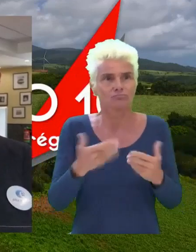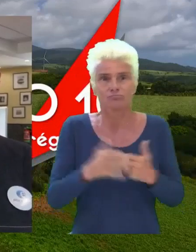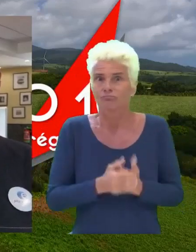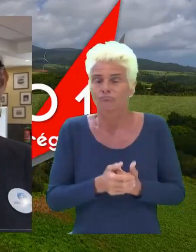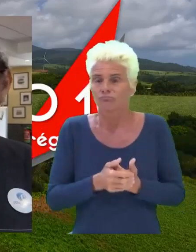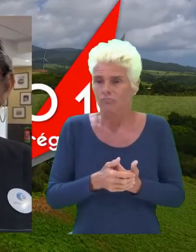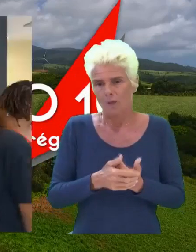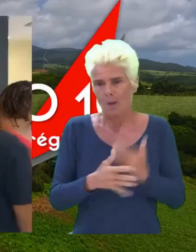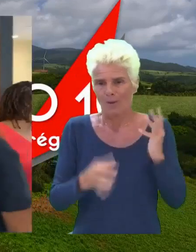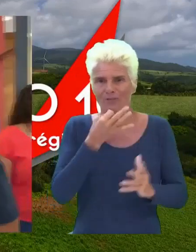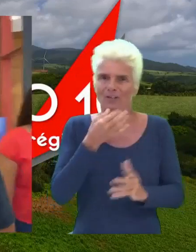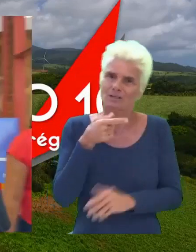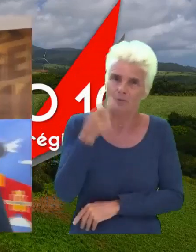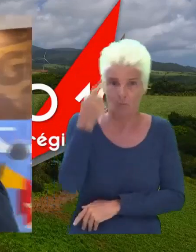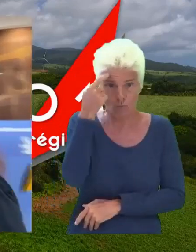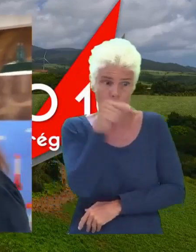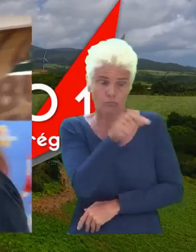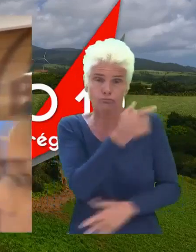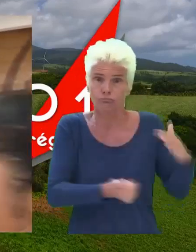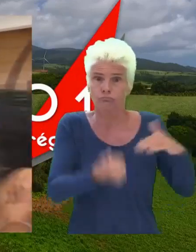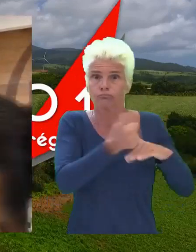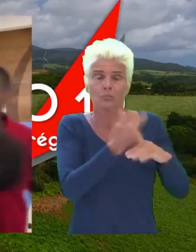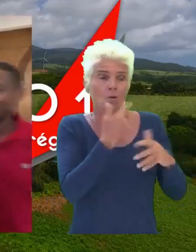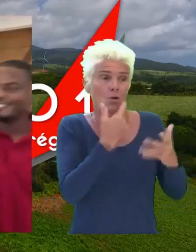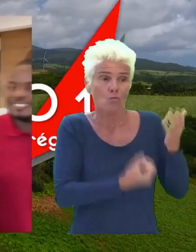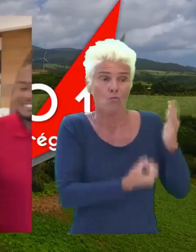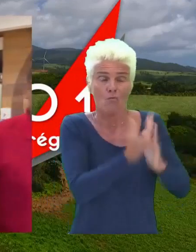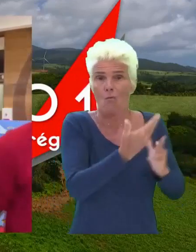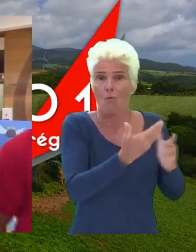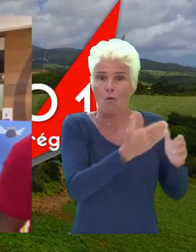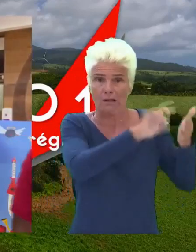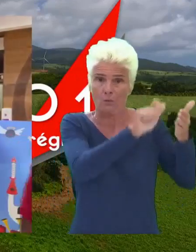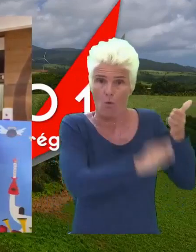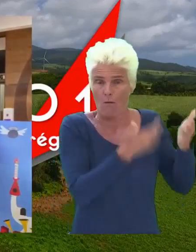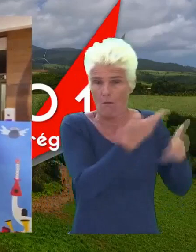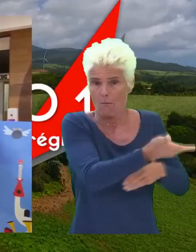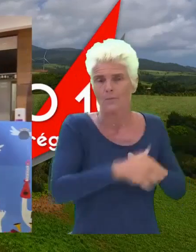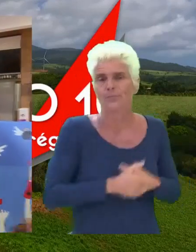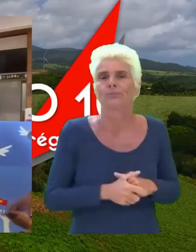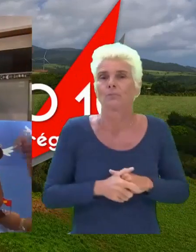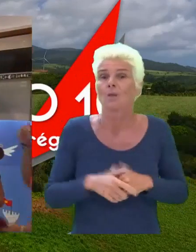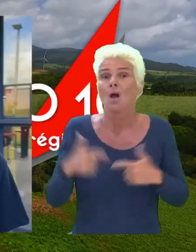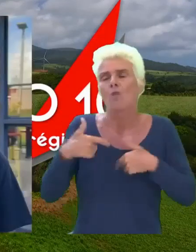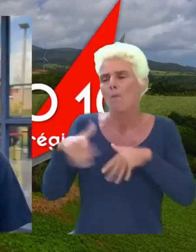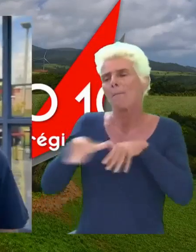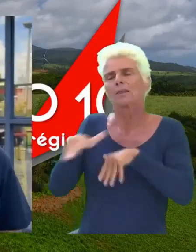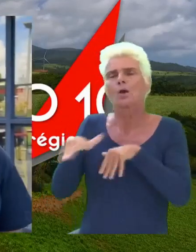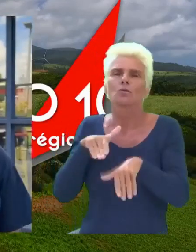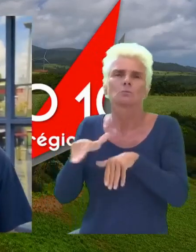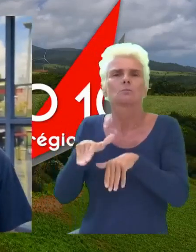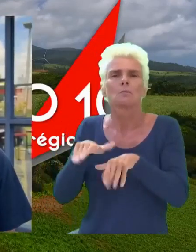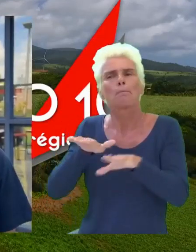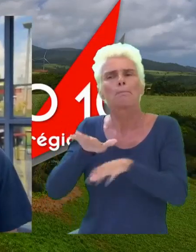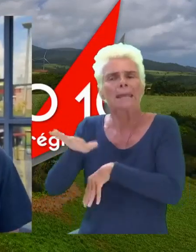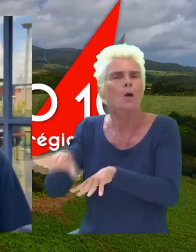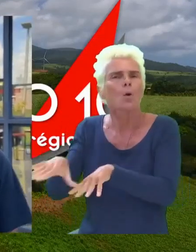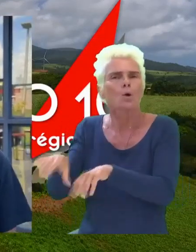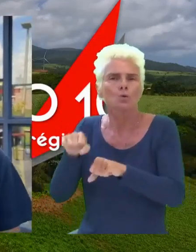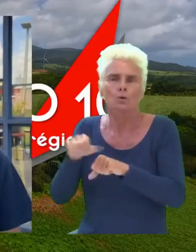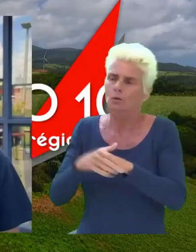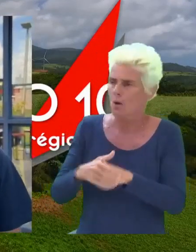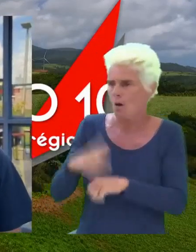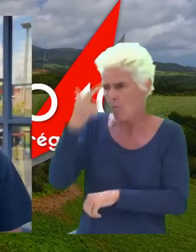bénéfice de Burger King qui va ouvrir son prochain restaurant alors on a choisi ce mode de recrutement pour mettre en avant les qualités